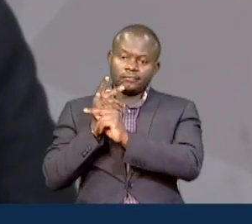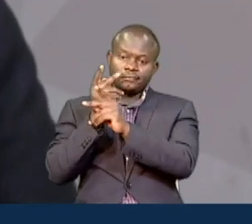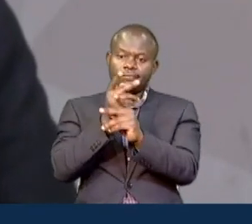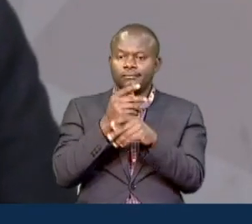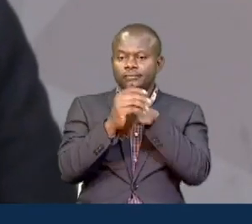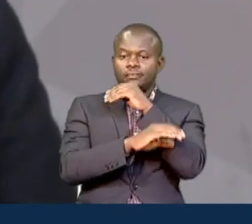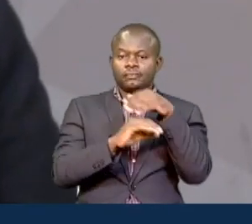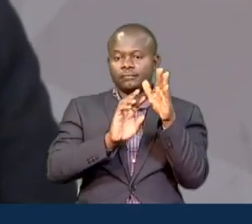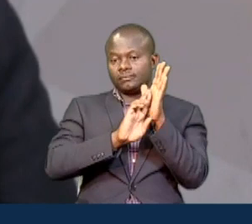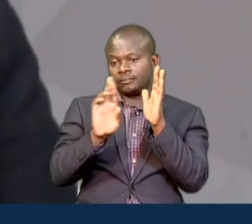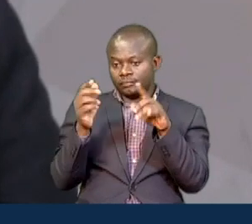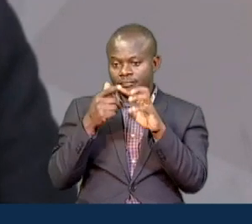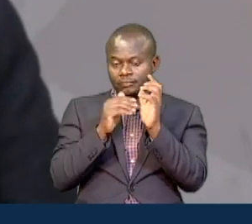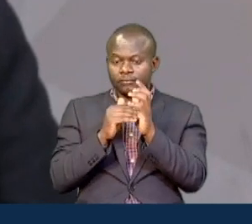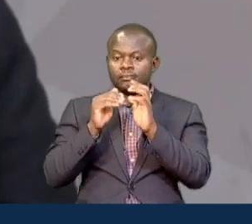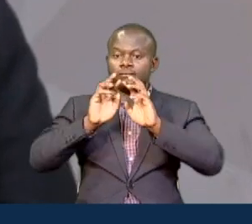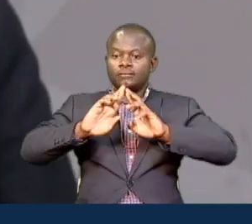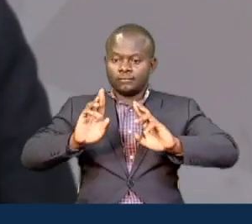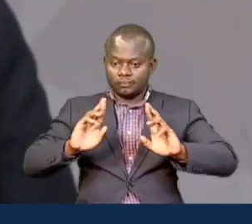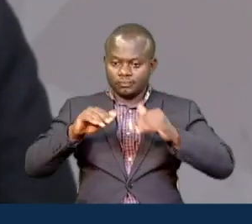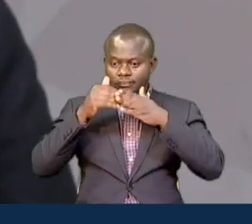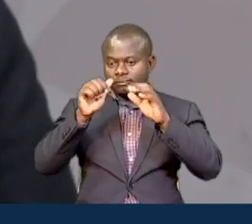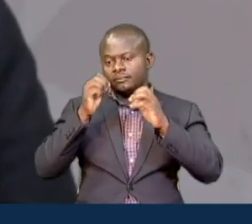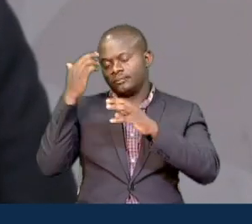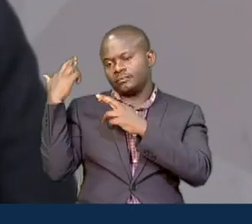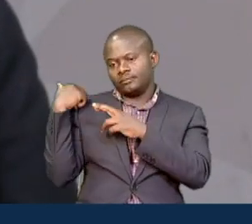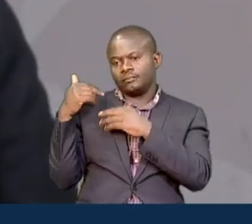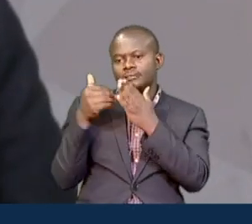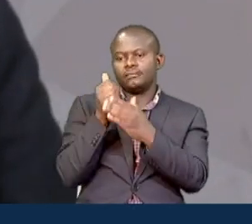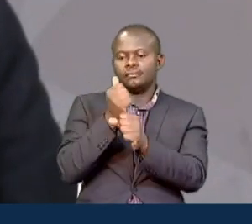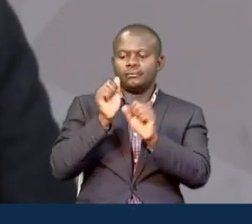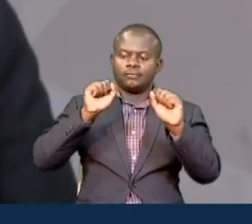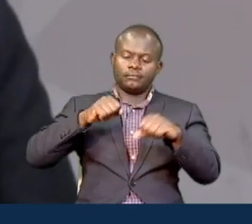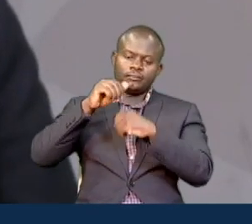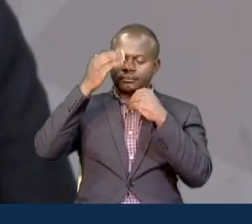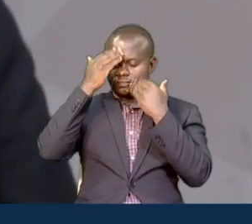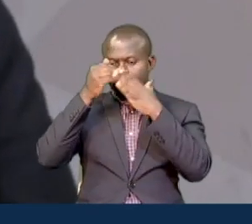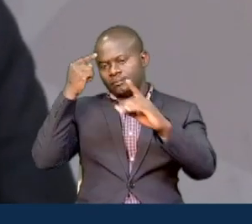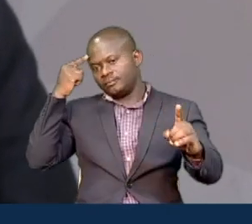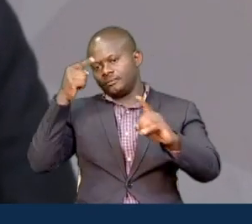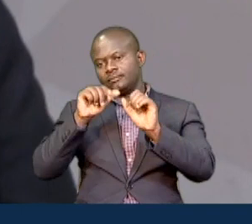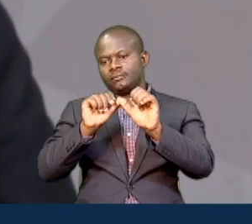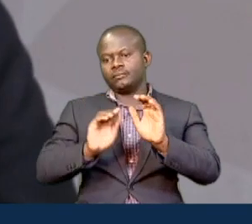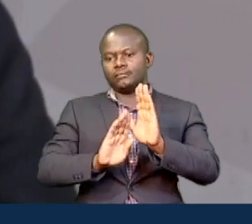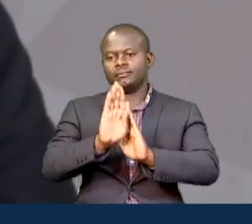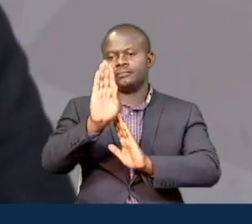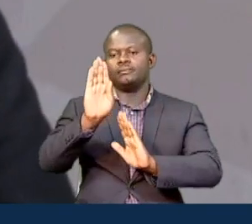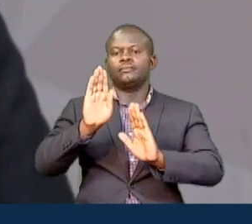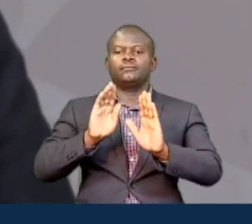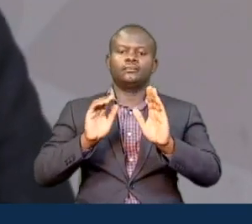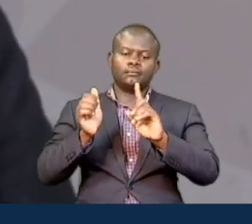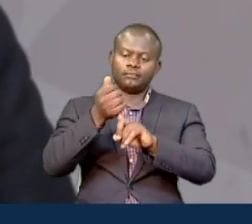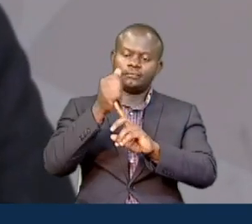ibihugu bihagararirwa kandi bikaba byiteguye gufata inshingano bigakora ibishoboka ngo intego z'iterambere rirambye zigenda biguru ntege